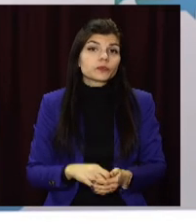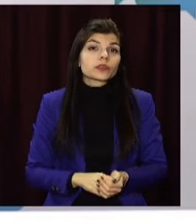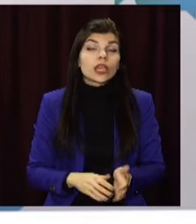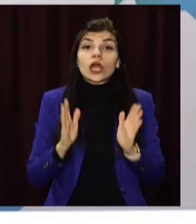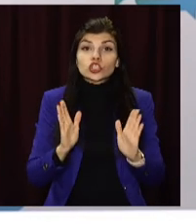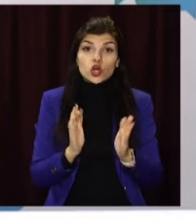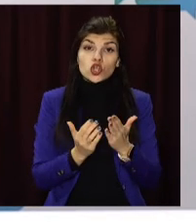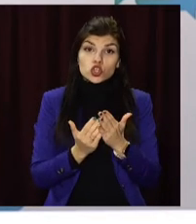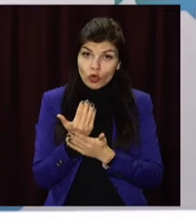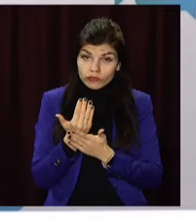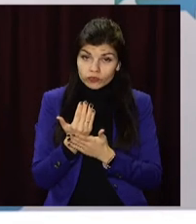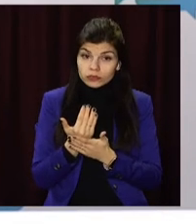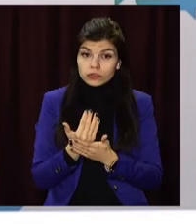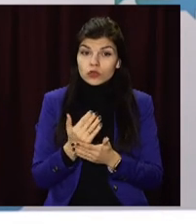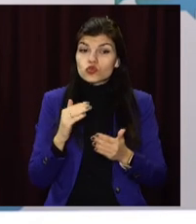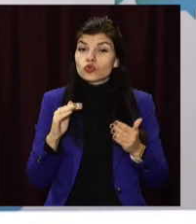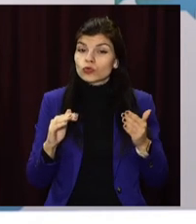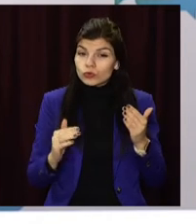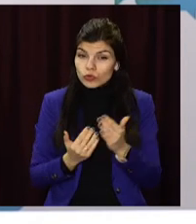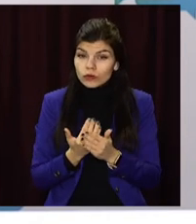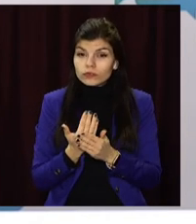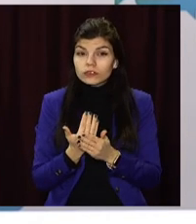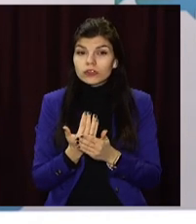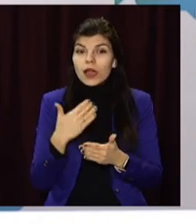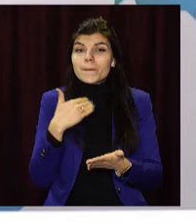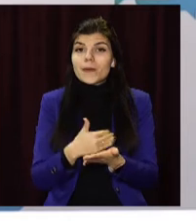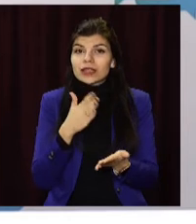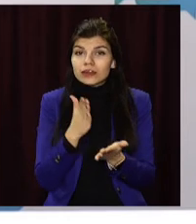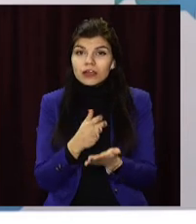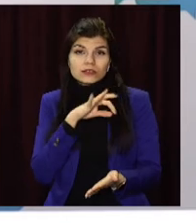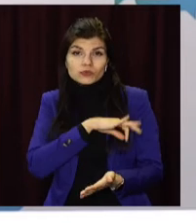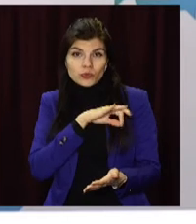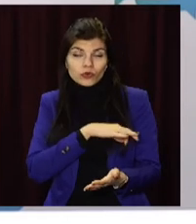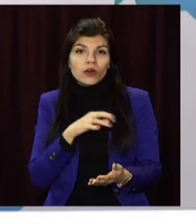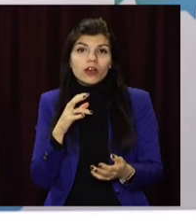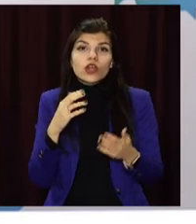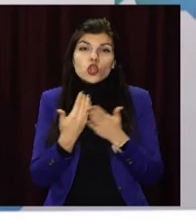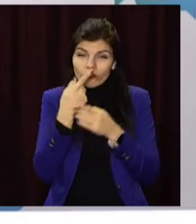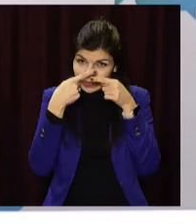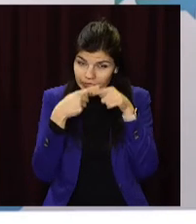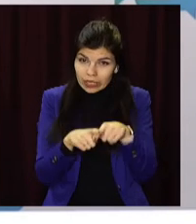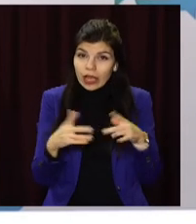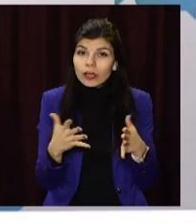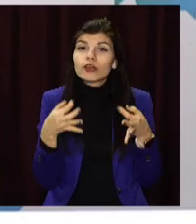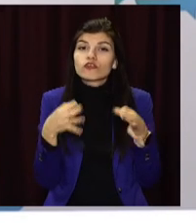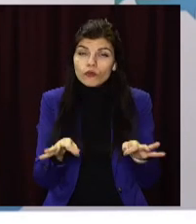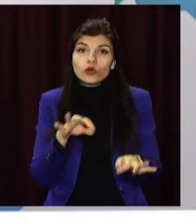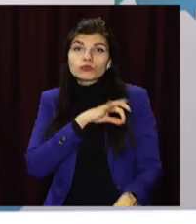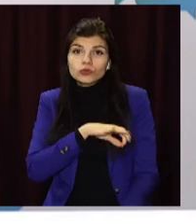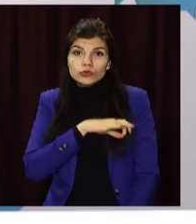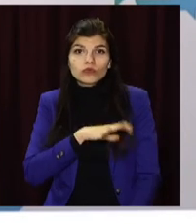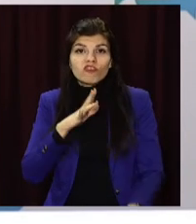Тільки нові матеріали у нас використовуються, нові технології, які дозволено